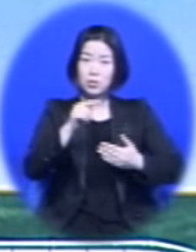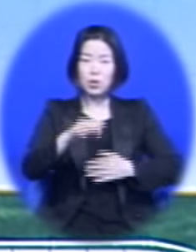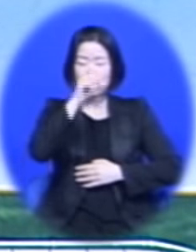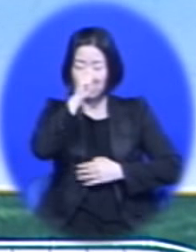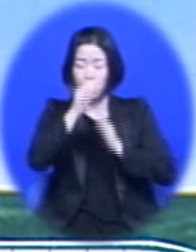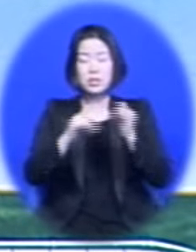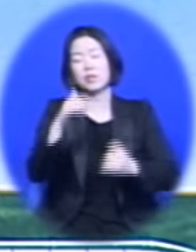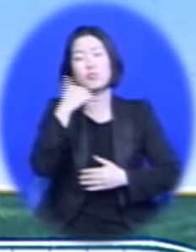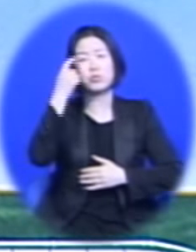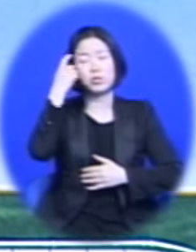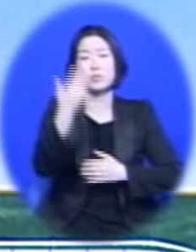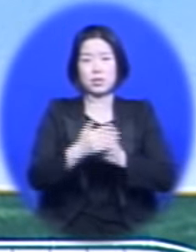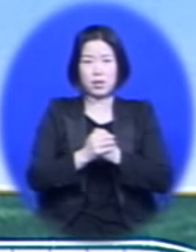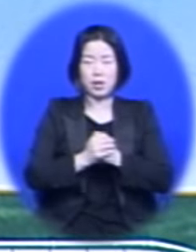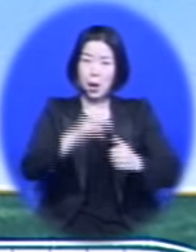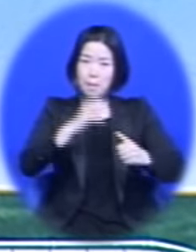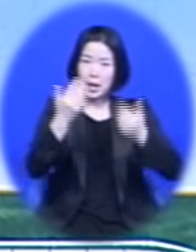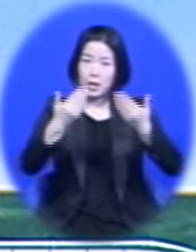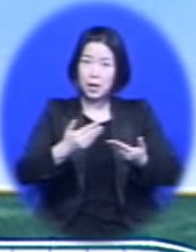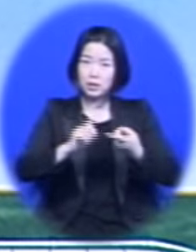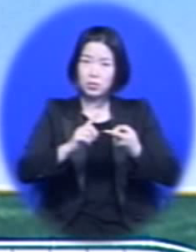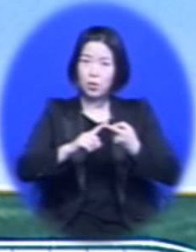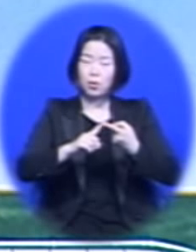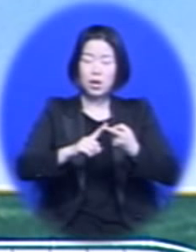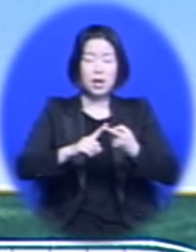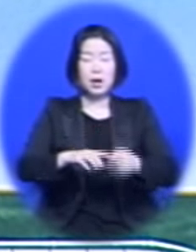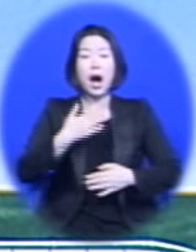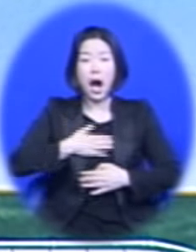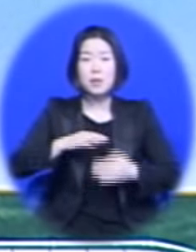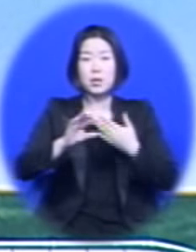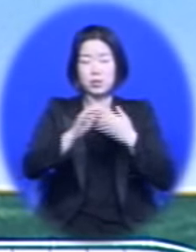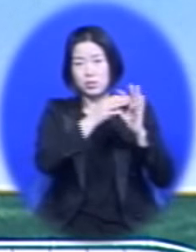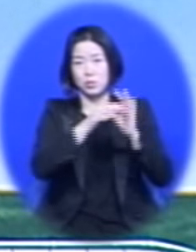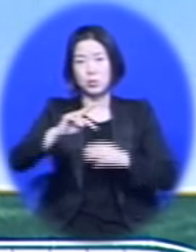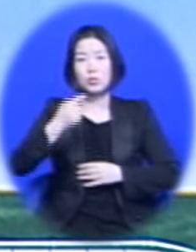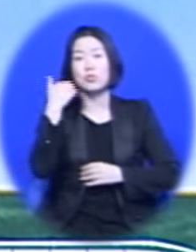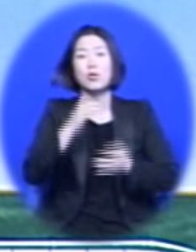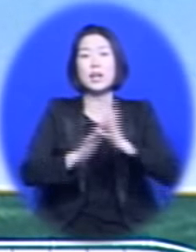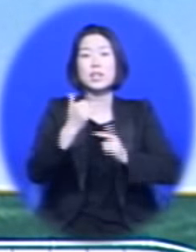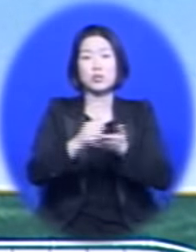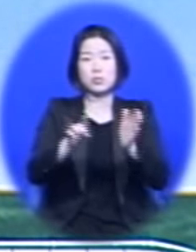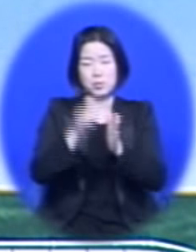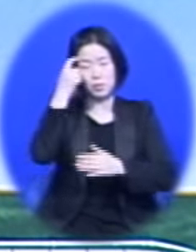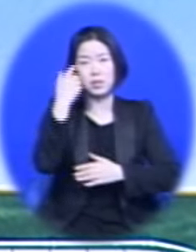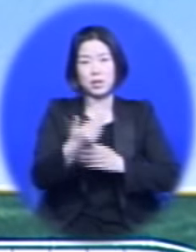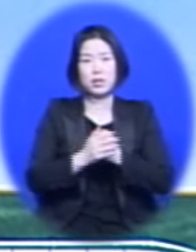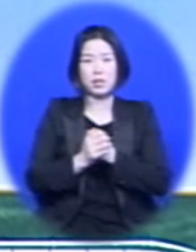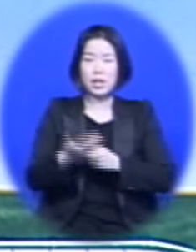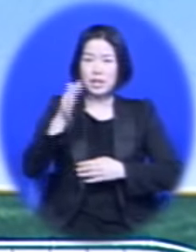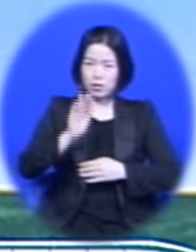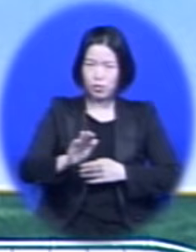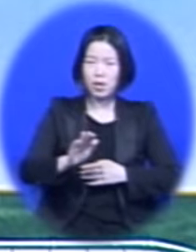누가 있습니까? 박해받을 줄 뻔히 알면서 누가 예수를 믿겠습니까? 그런데 예수 믿는